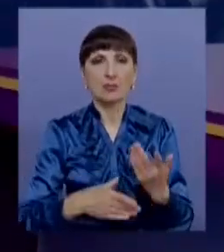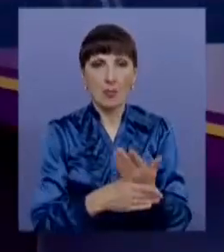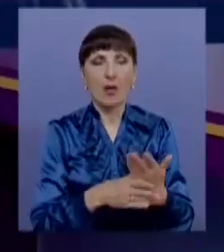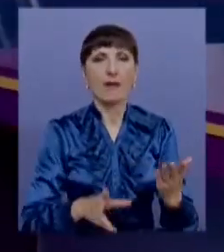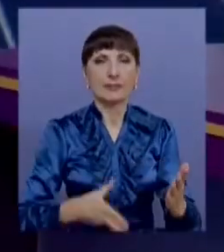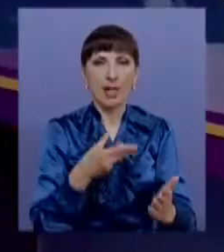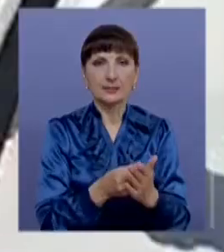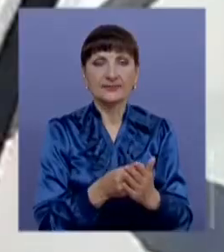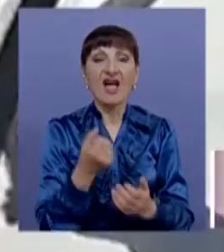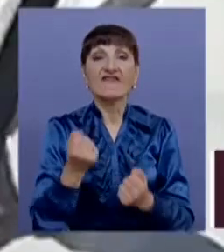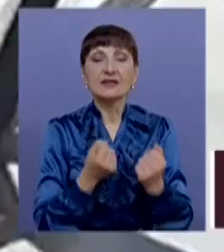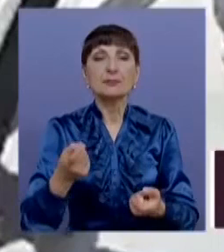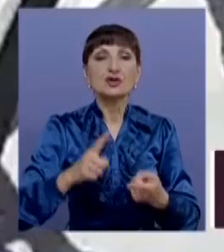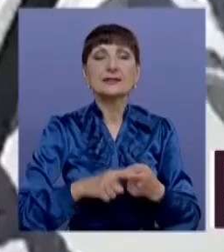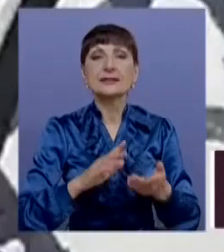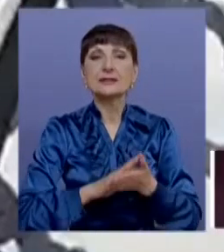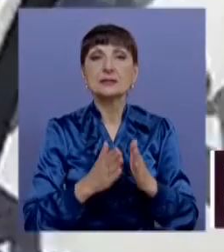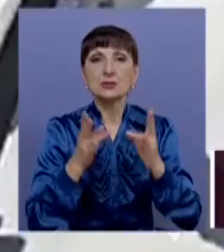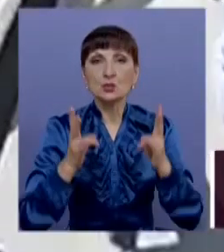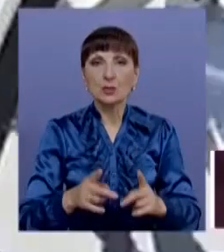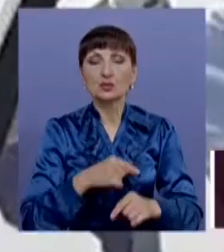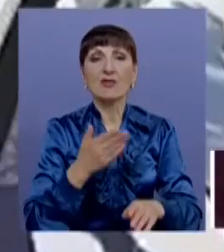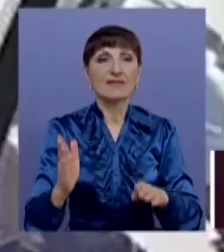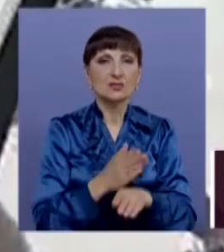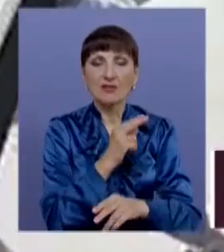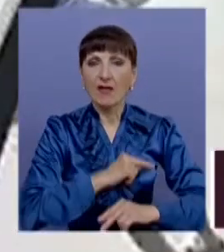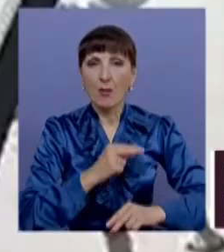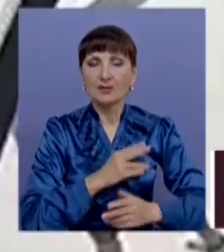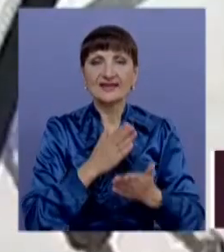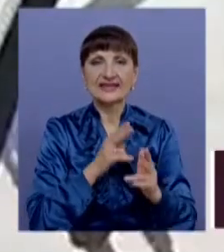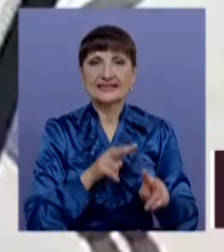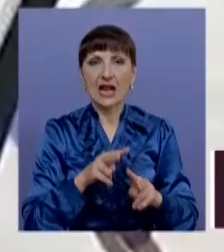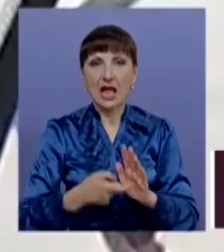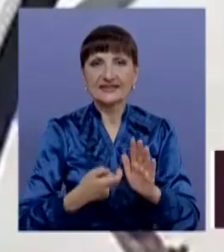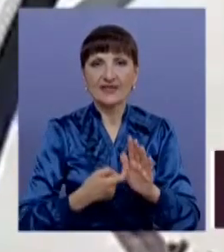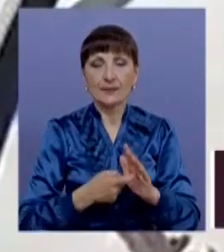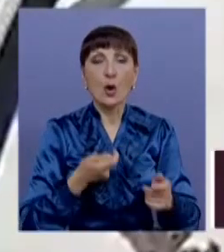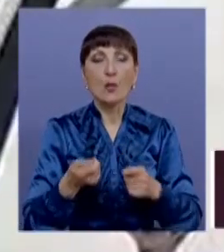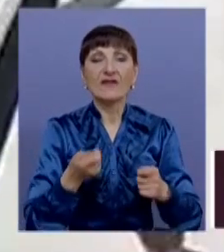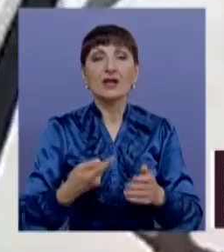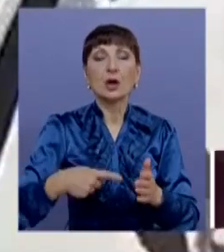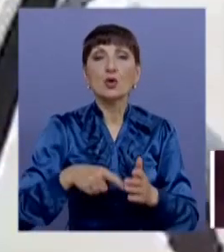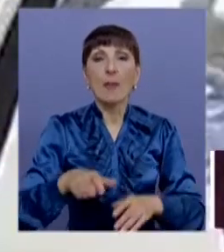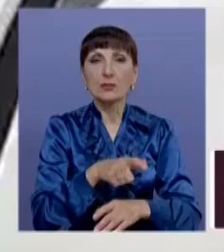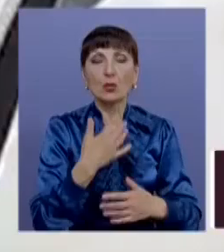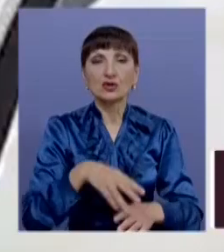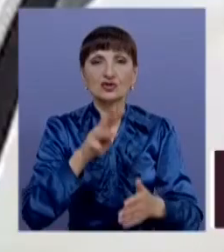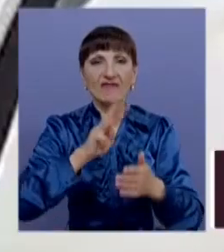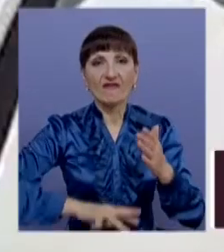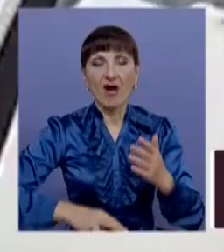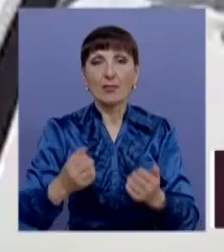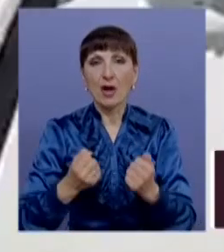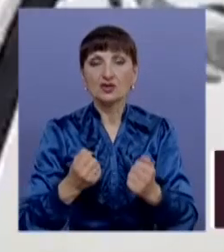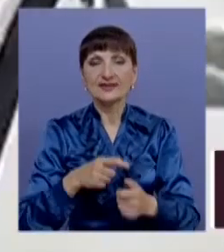расходы. Водитель, причастный к ситуации, отстранен от работы и находится под следствием. Управление городской мобильности оштрафовало перевозчика